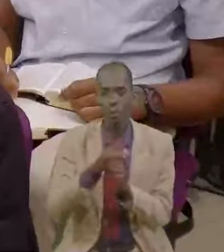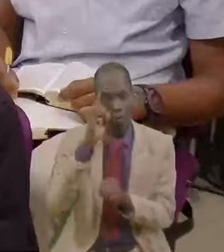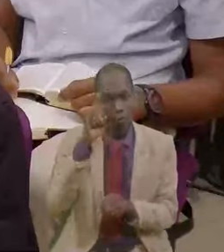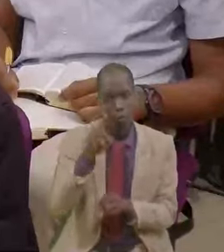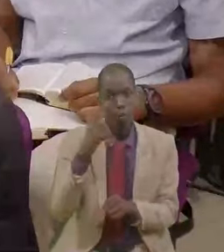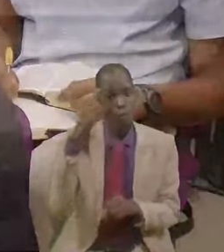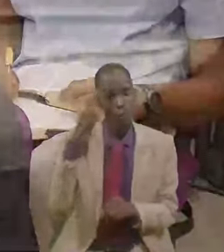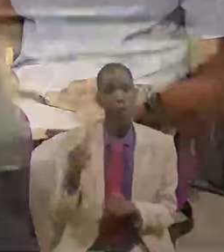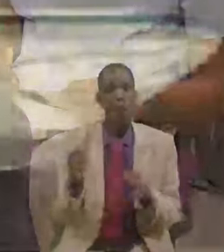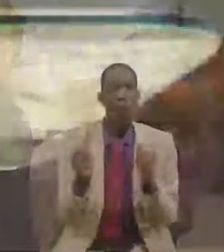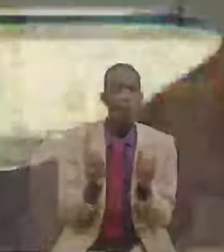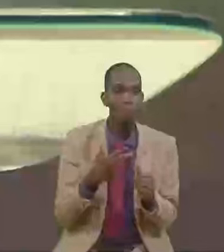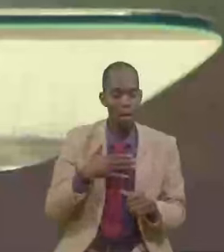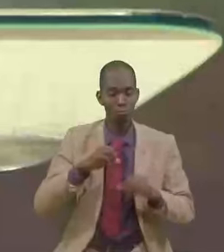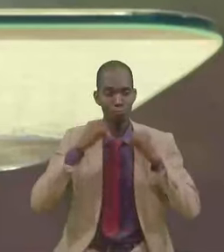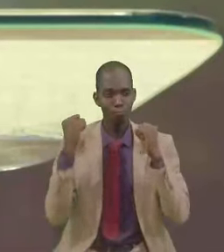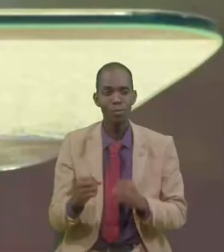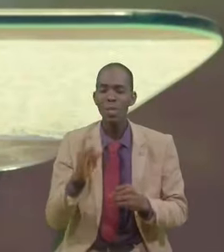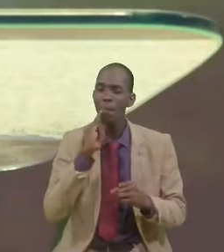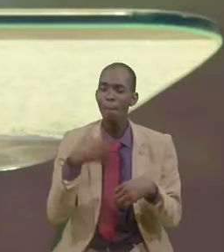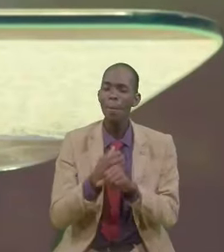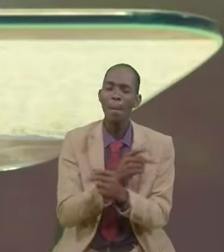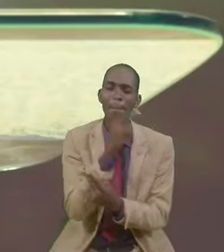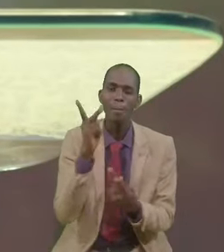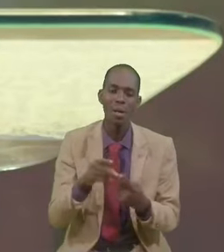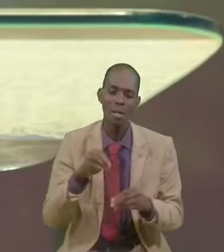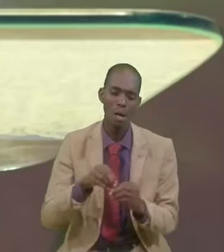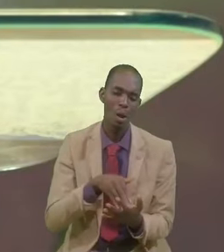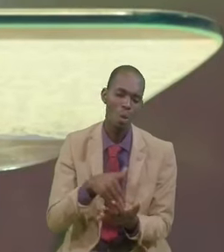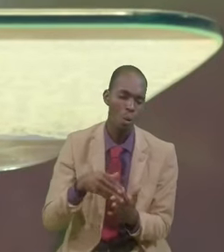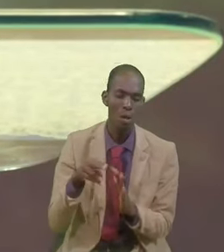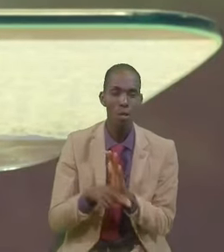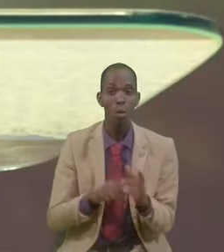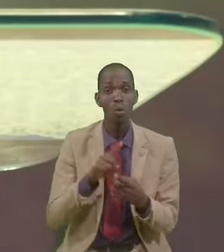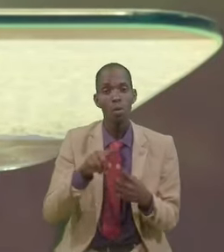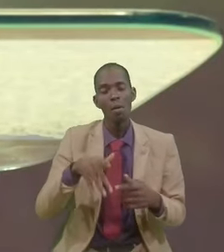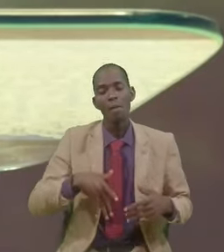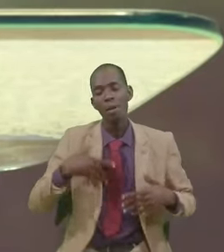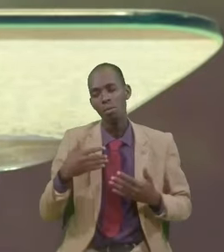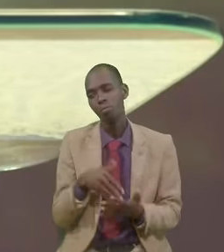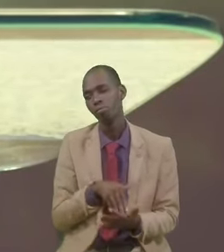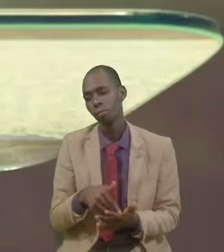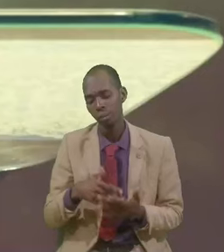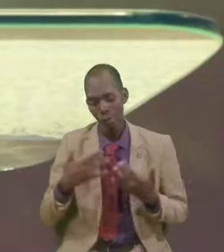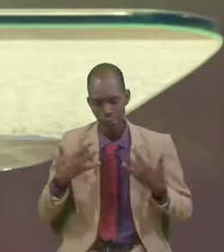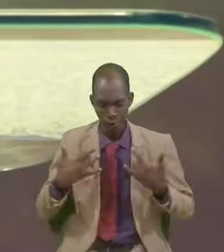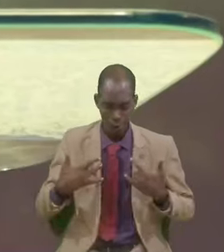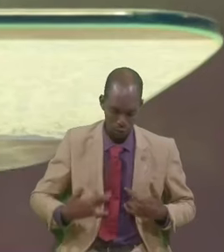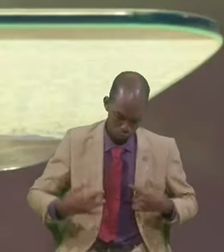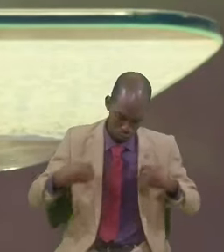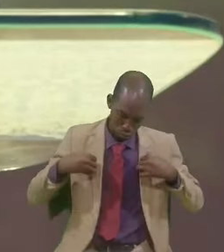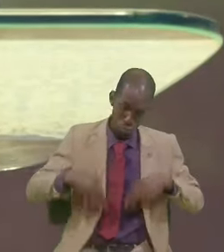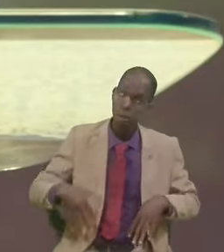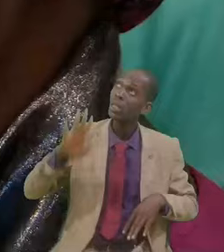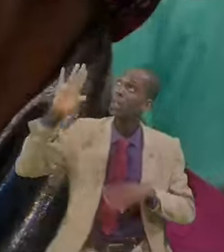puissance s'accomplit dans la faiblesse. Lorsque vous semblez faible, déprimé, découragé,